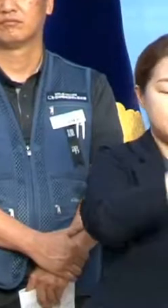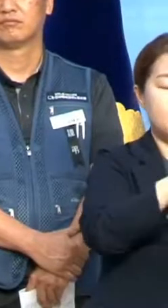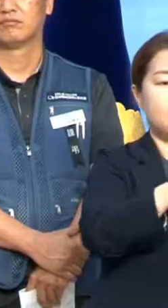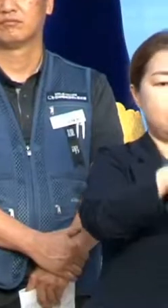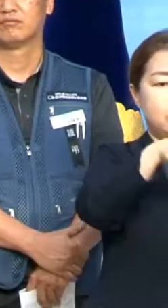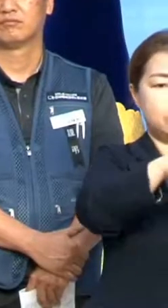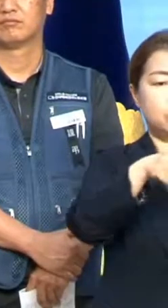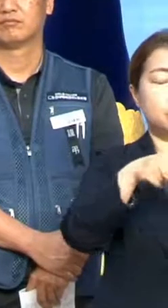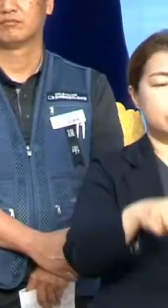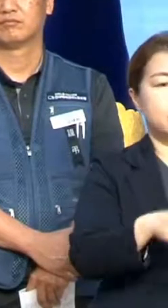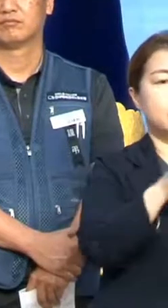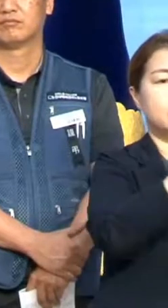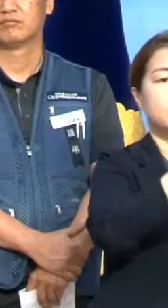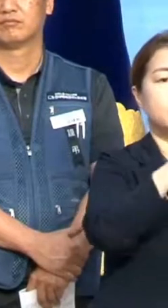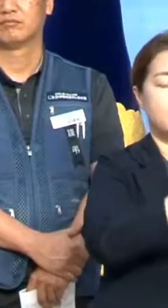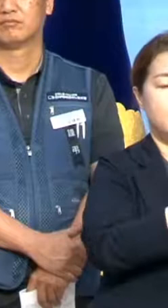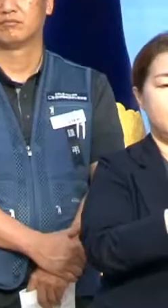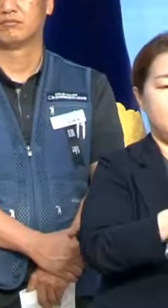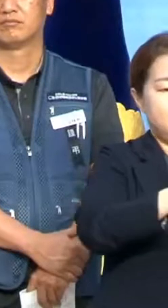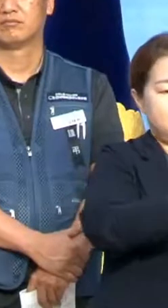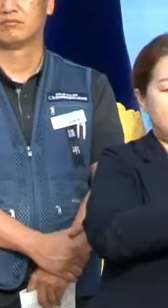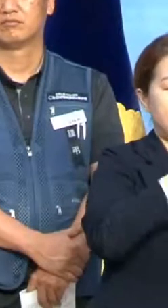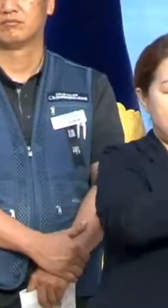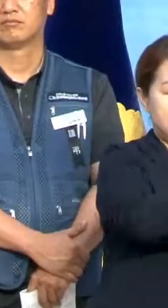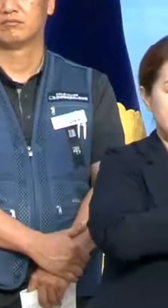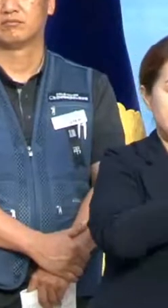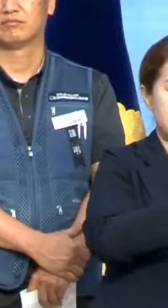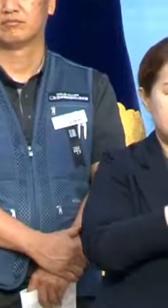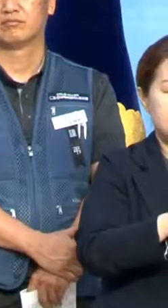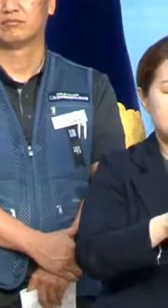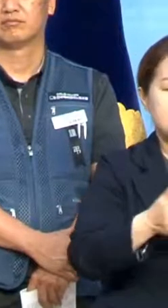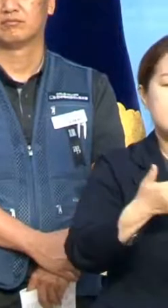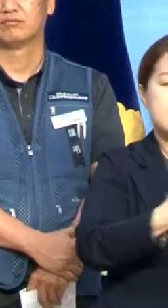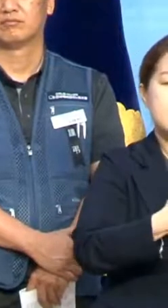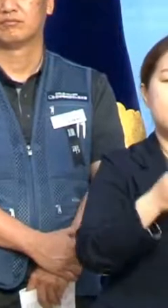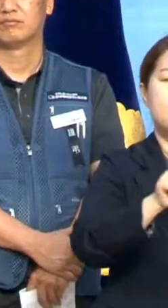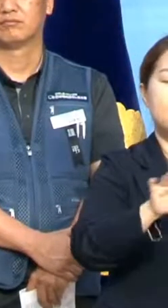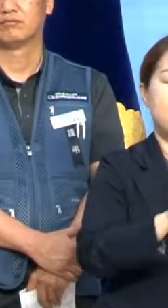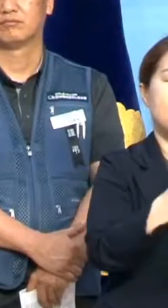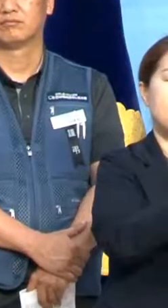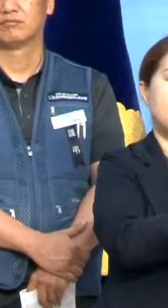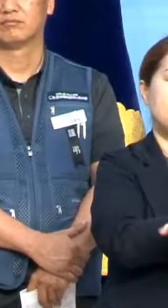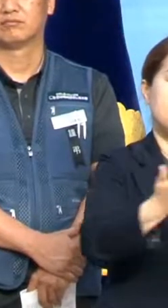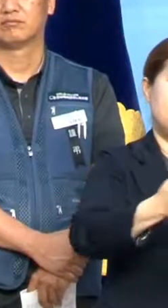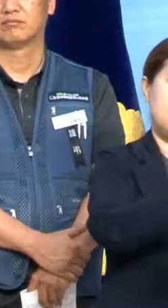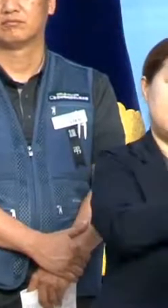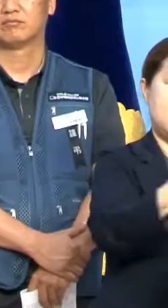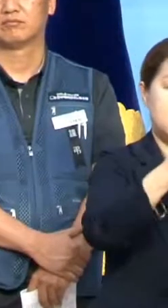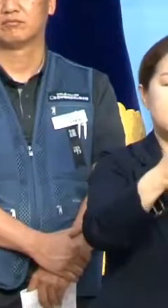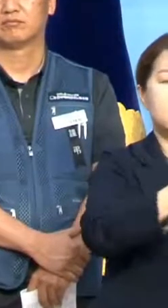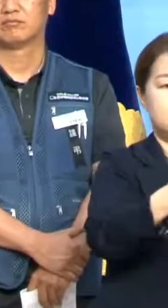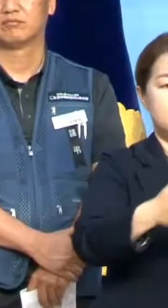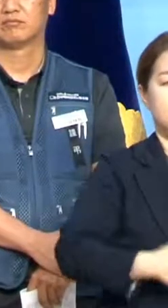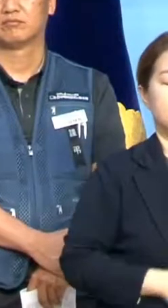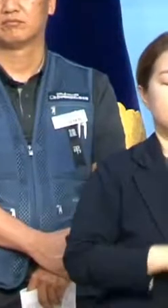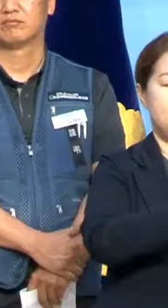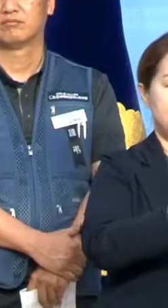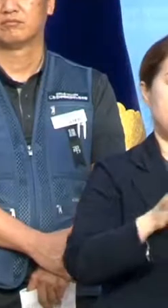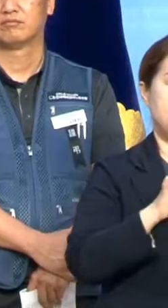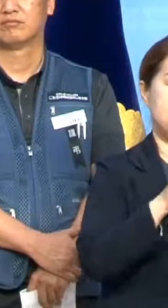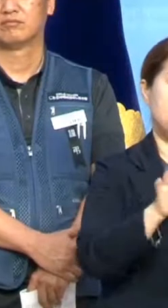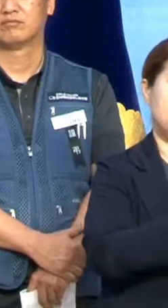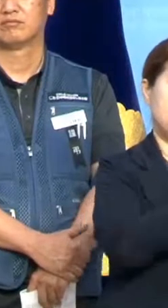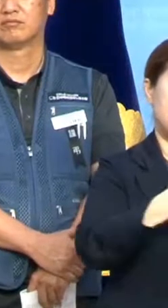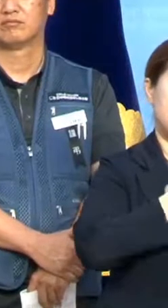우리가 생필품 난 없이 살아갈 수 있었던 배경에는 택배 노동자 들의 노고가 있었습니다 코로나 일부로 인한 경제